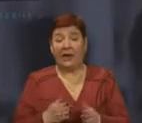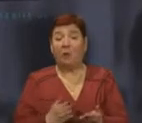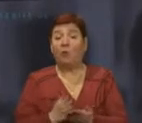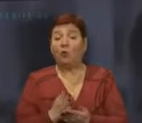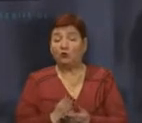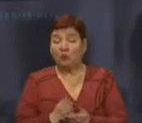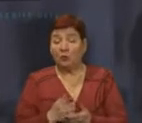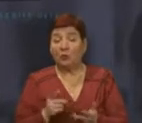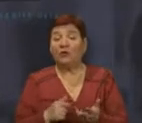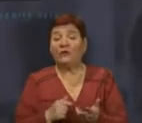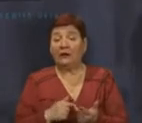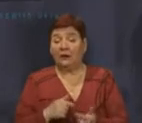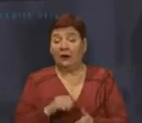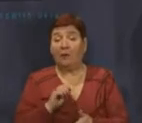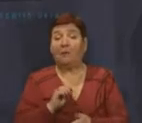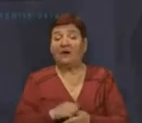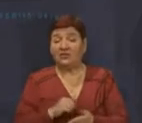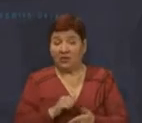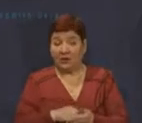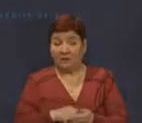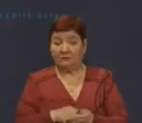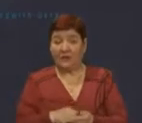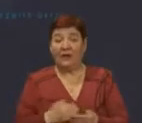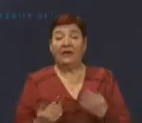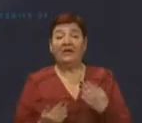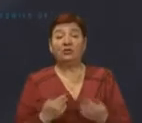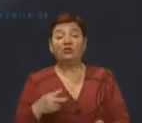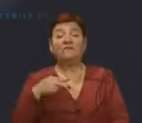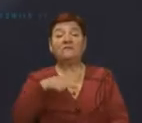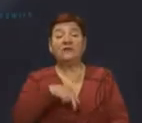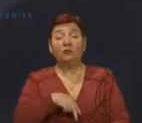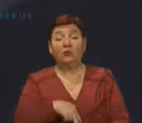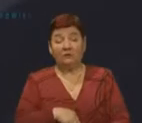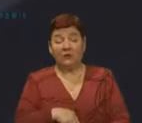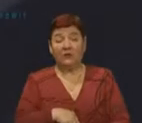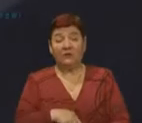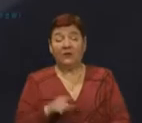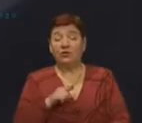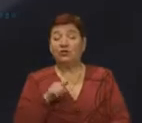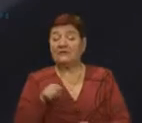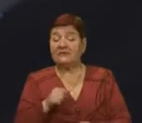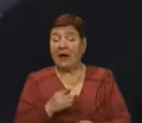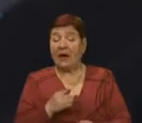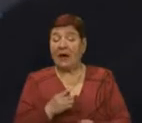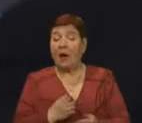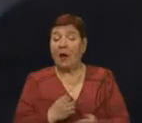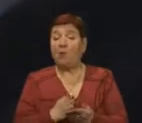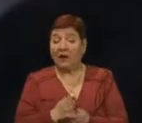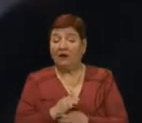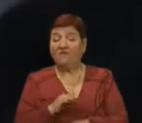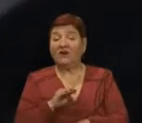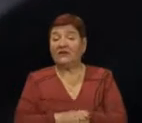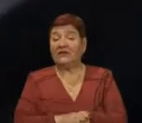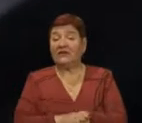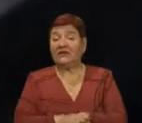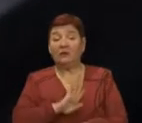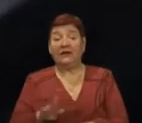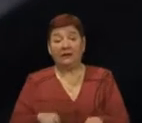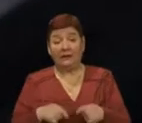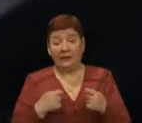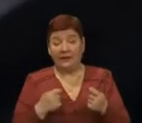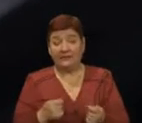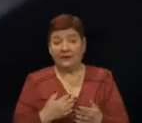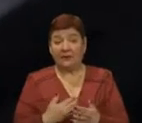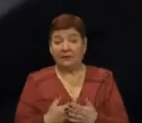по декільком причинам, якщо встановлено, що ця послуга фактично не надається,